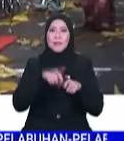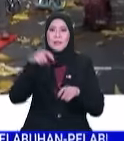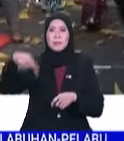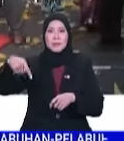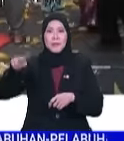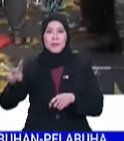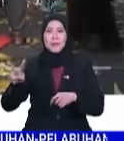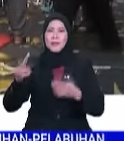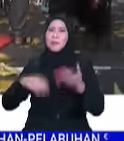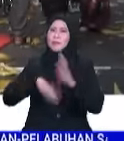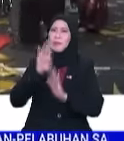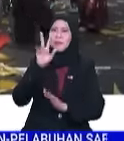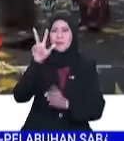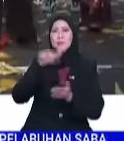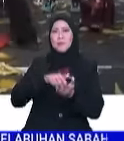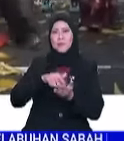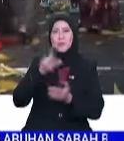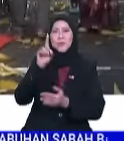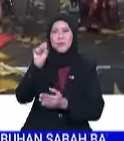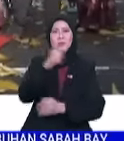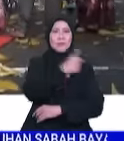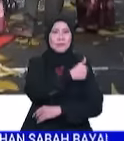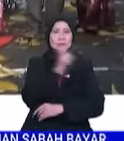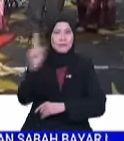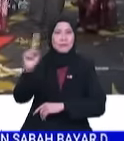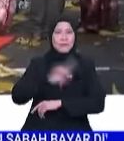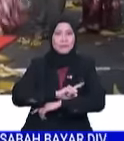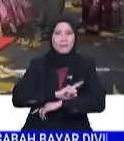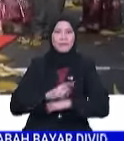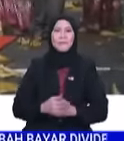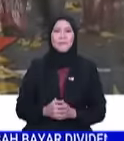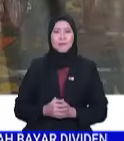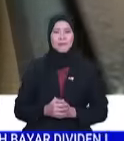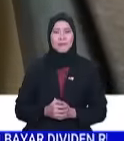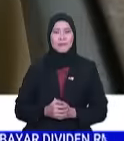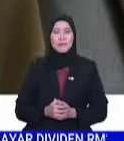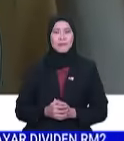dengan purata lebih 3,000 dos sehari.